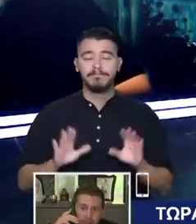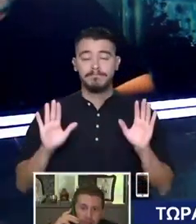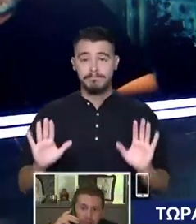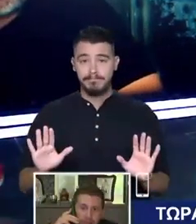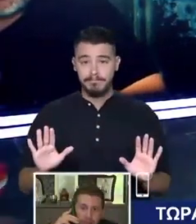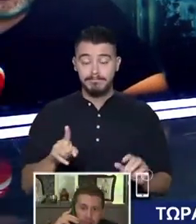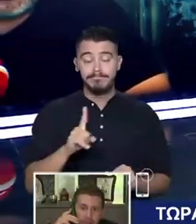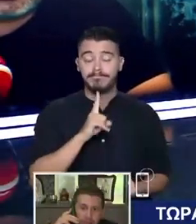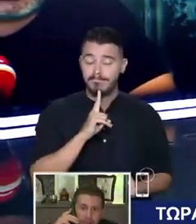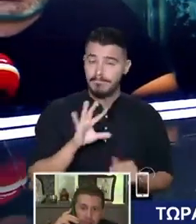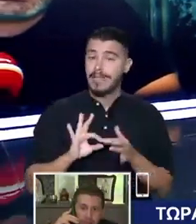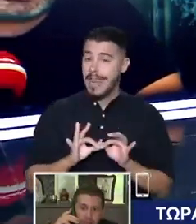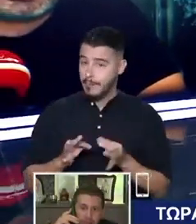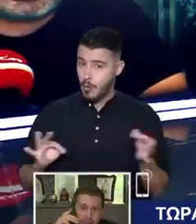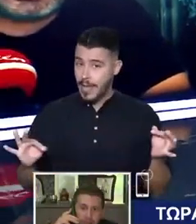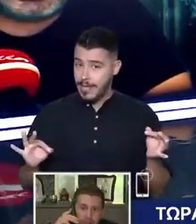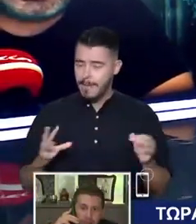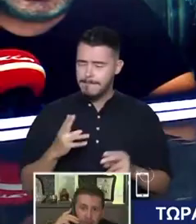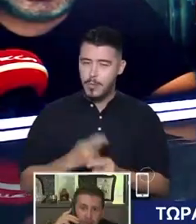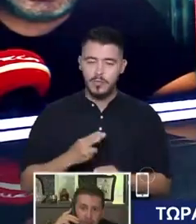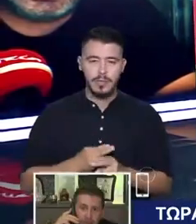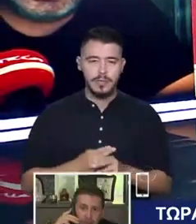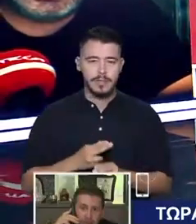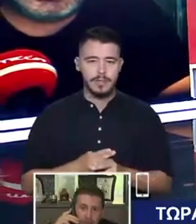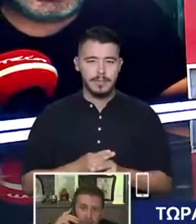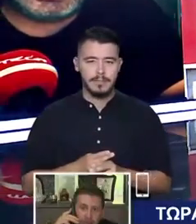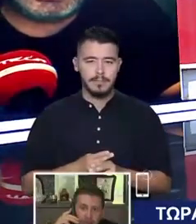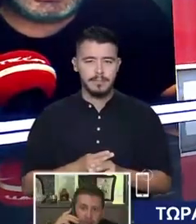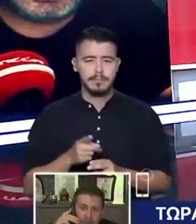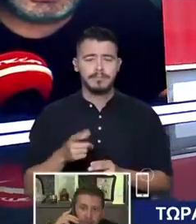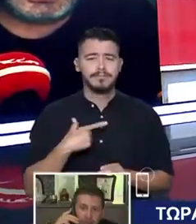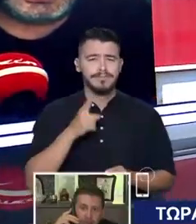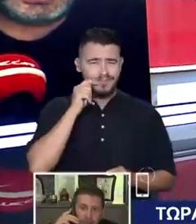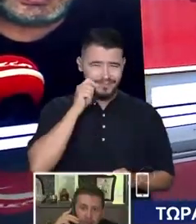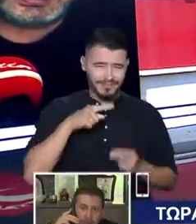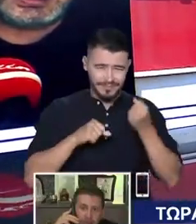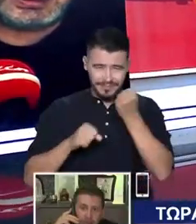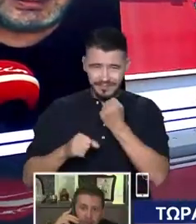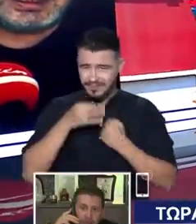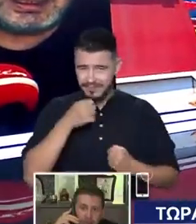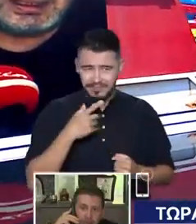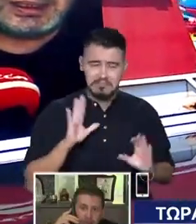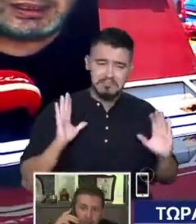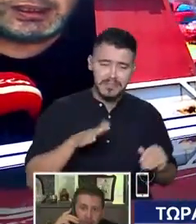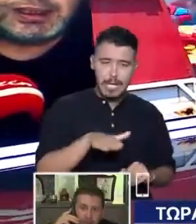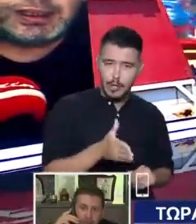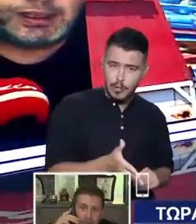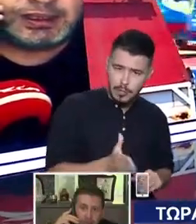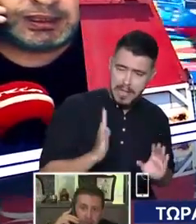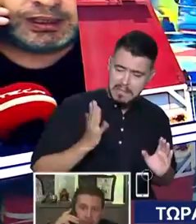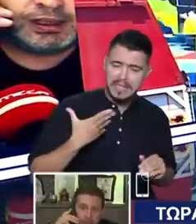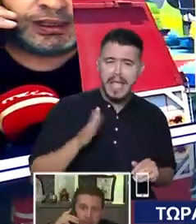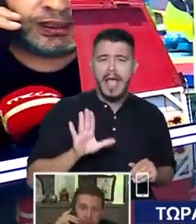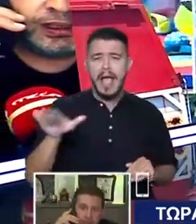Η λεπτομέρεια που μας λέτε είναι πολύ κρίσιμη. Θα ήταν το παιδί μου, θα ήταν κάποιο άλλο παιδί. Αλλά αυτό ήταν και λόγω